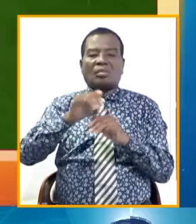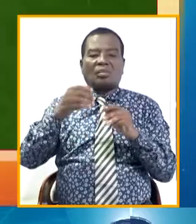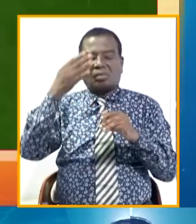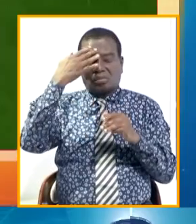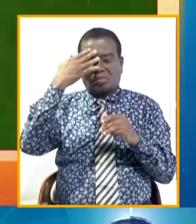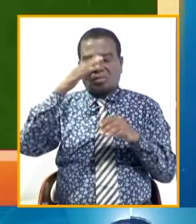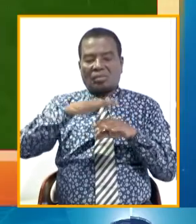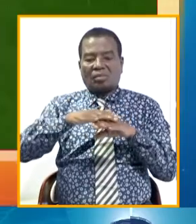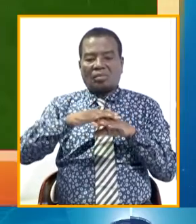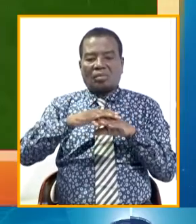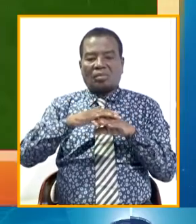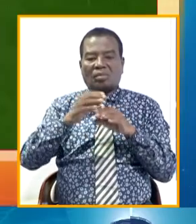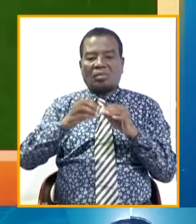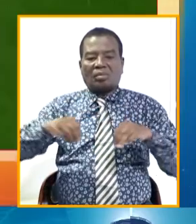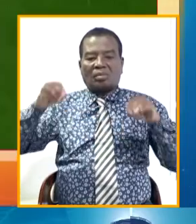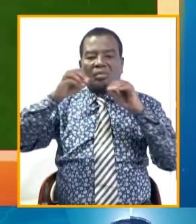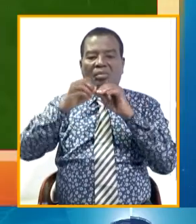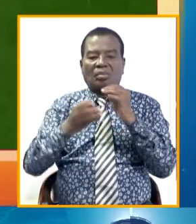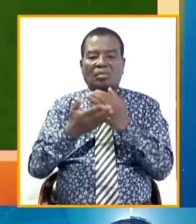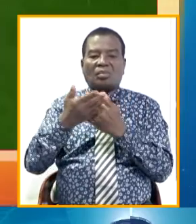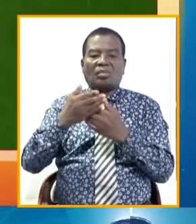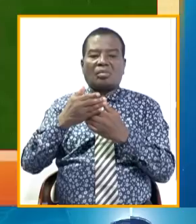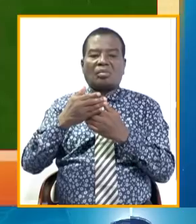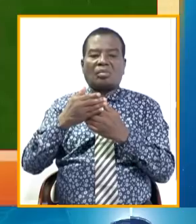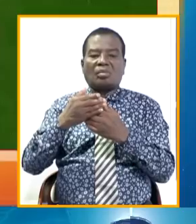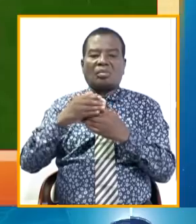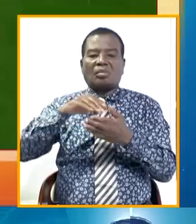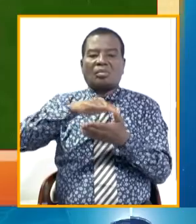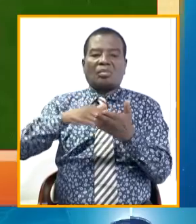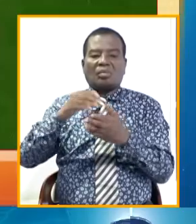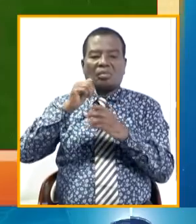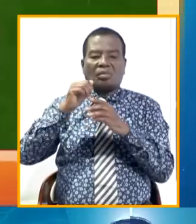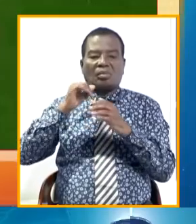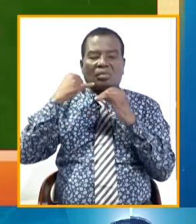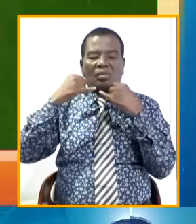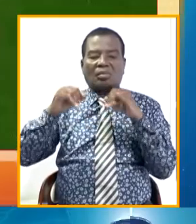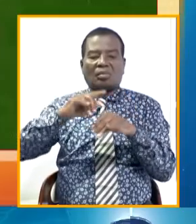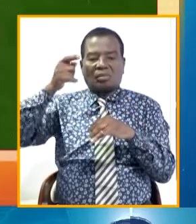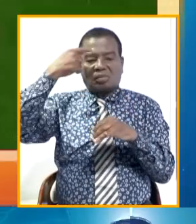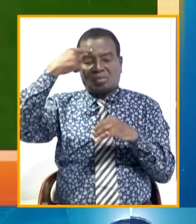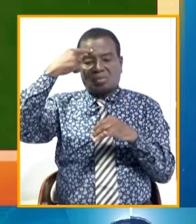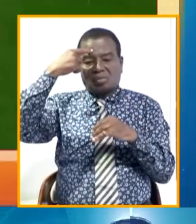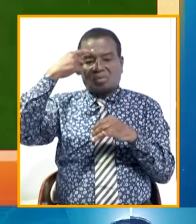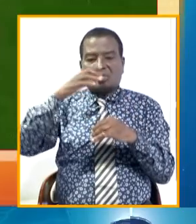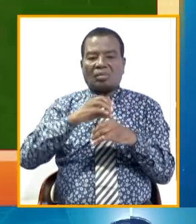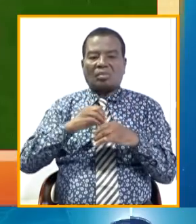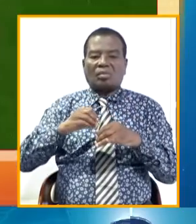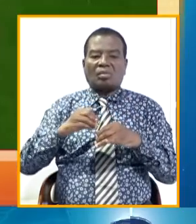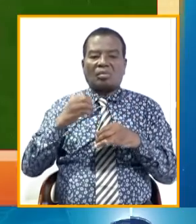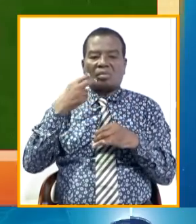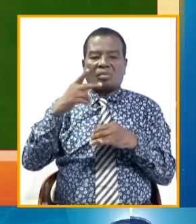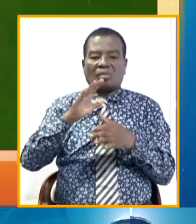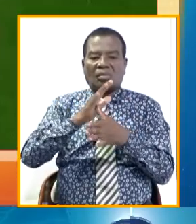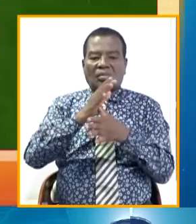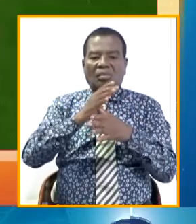savoir sûr » et organisée par le Centre d'information et de communication gouvernementale, le CICG.